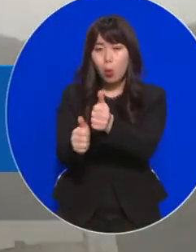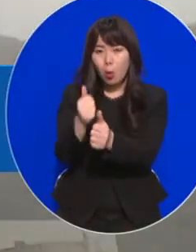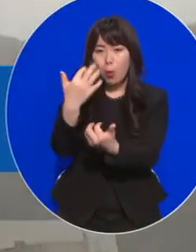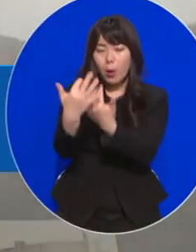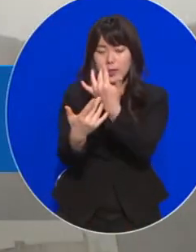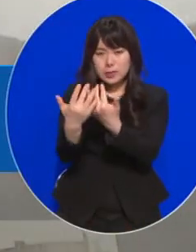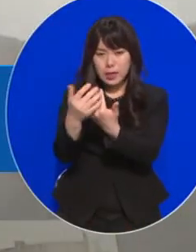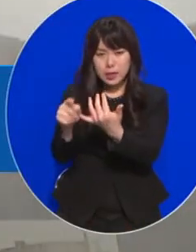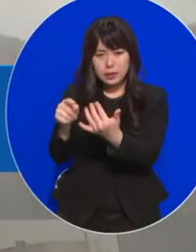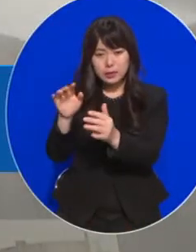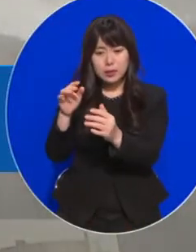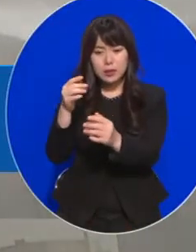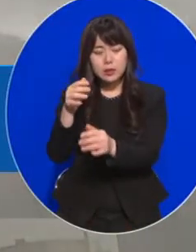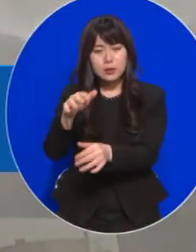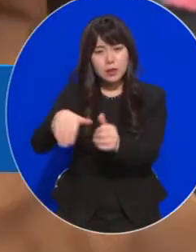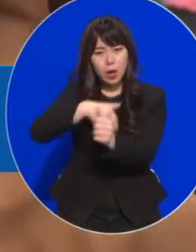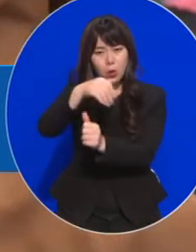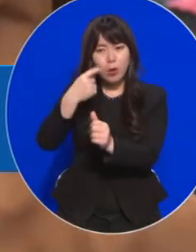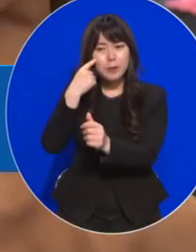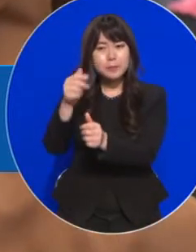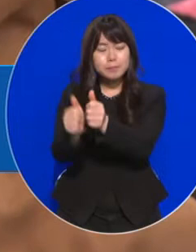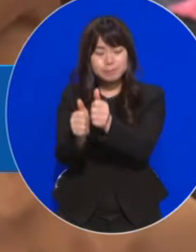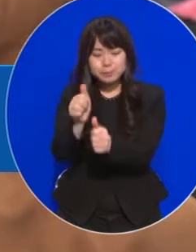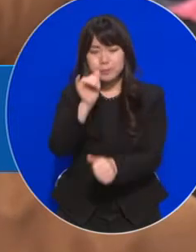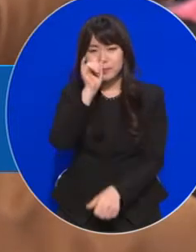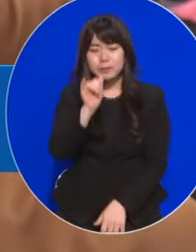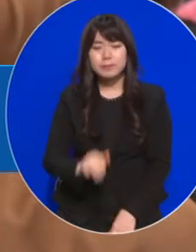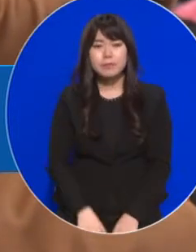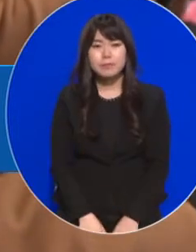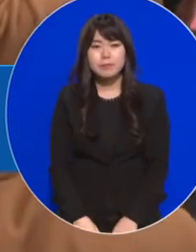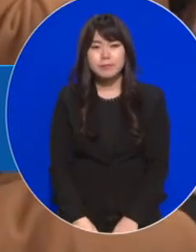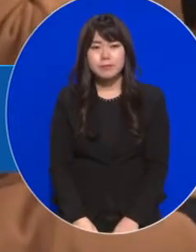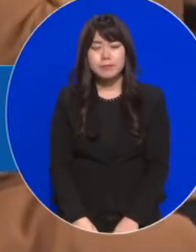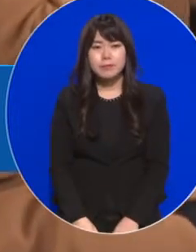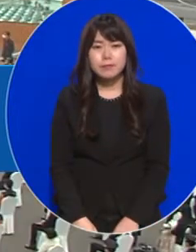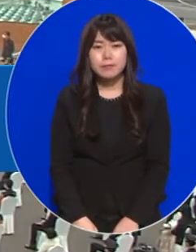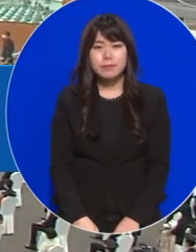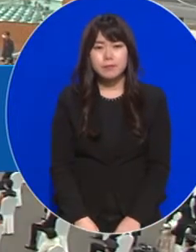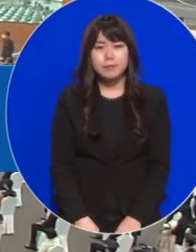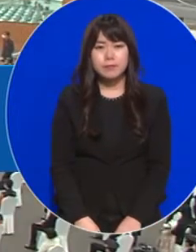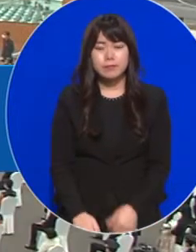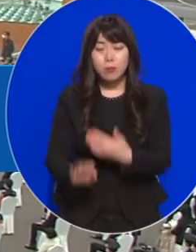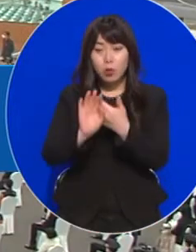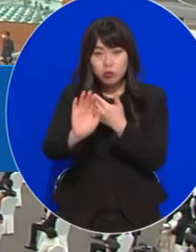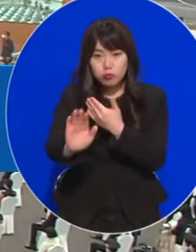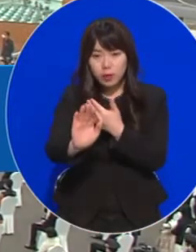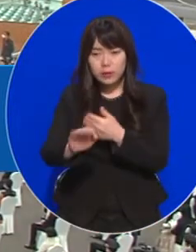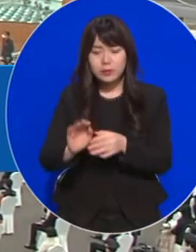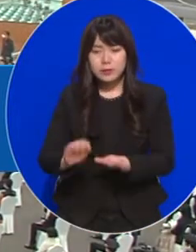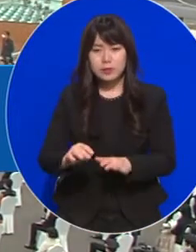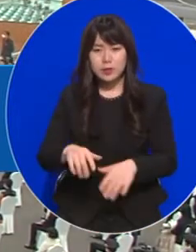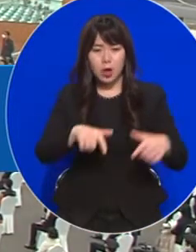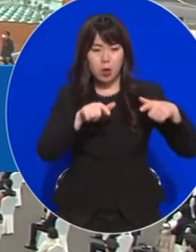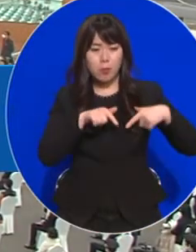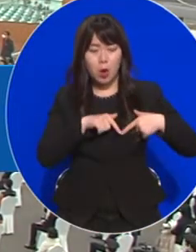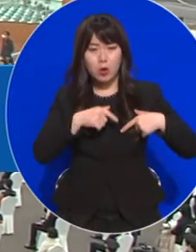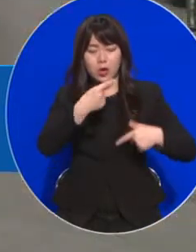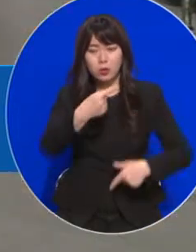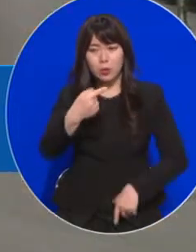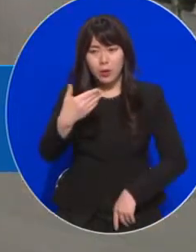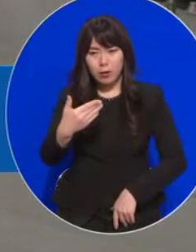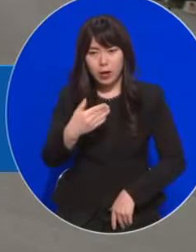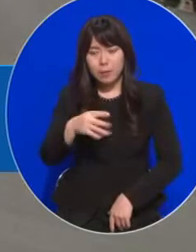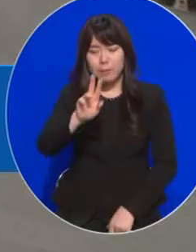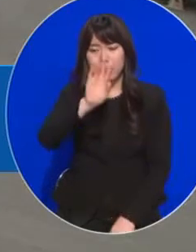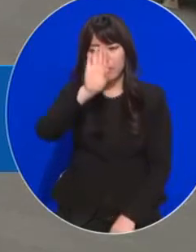발생한 상황을 구성한 화재 진압 시연이 펼쳐졌습니다. 시연에 이어 소방청 명예소방관인 배우